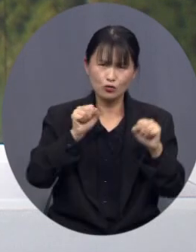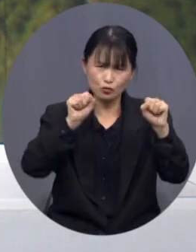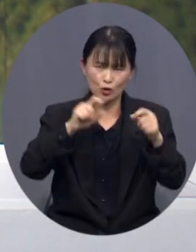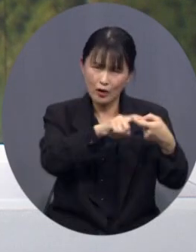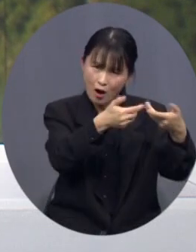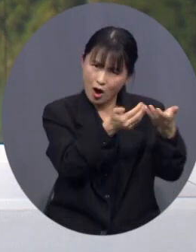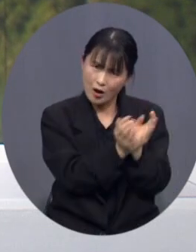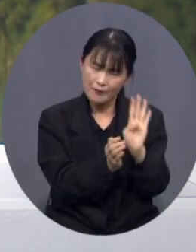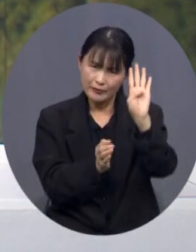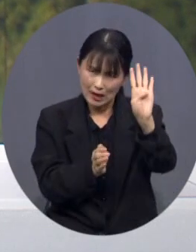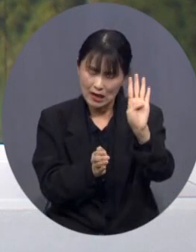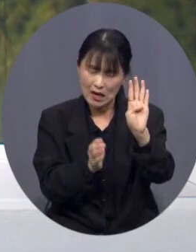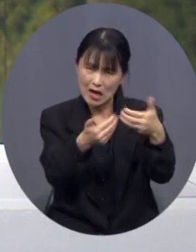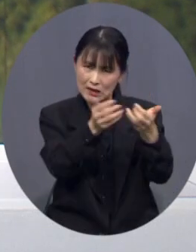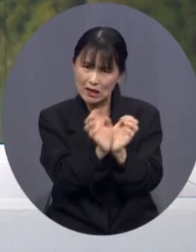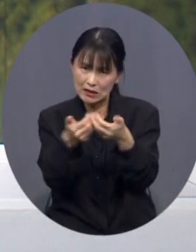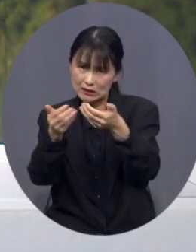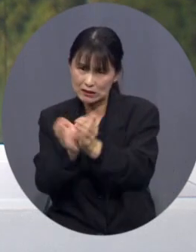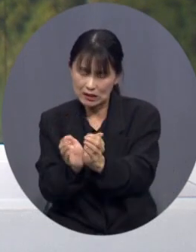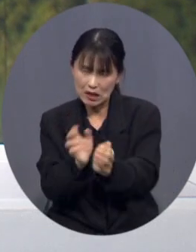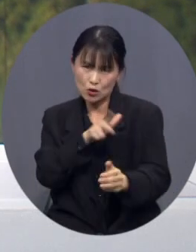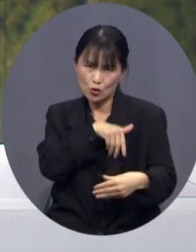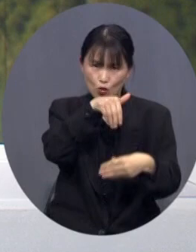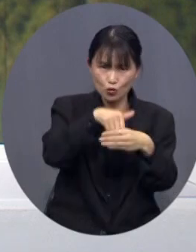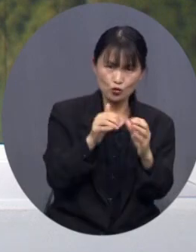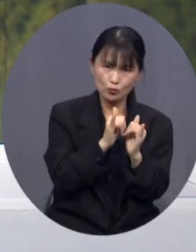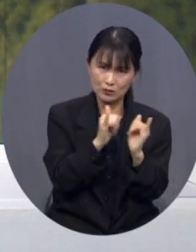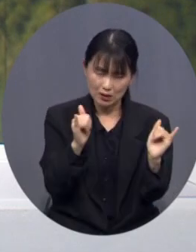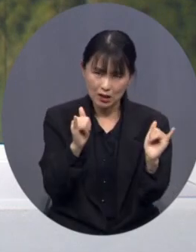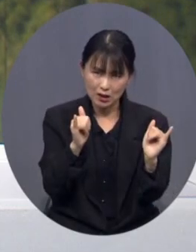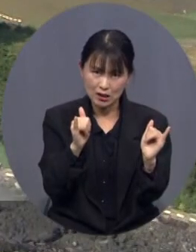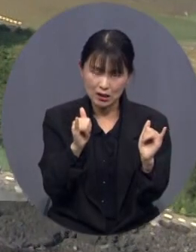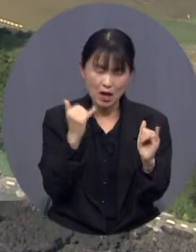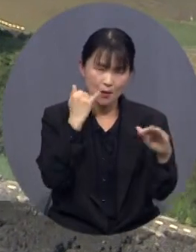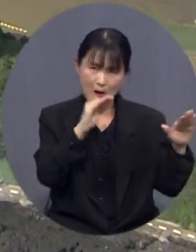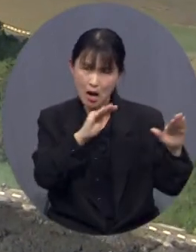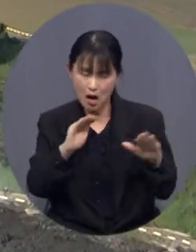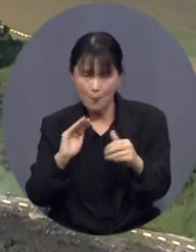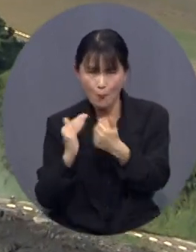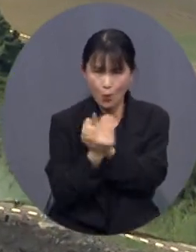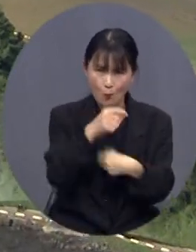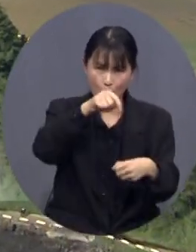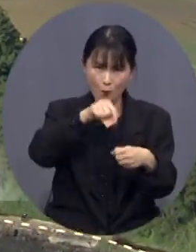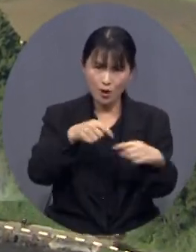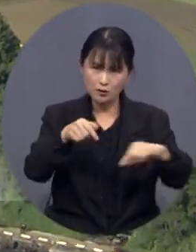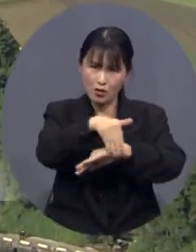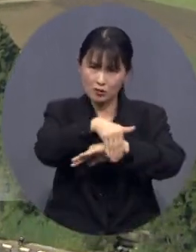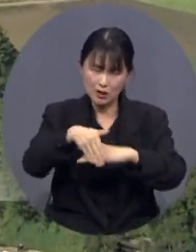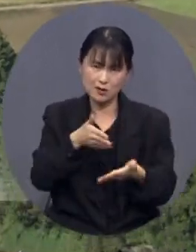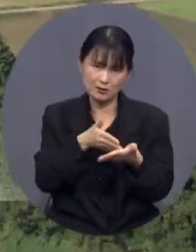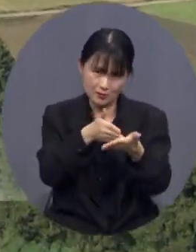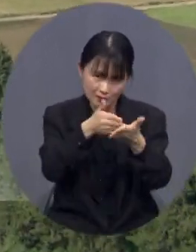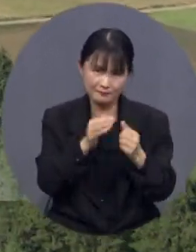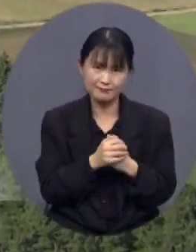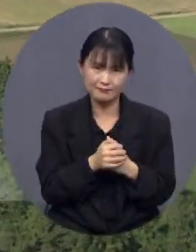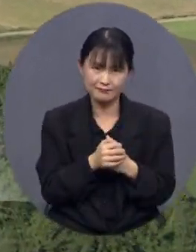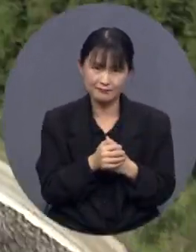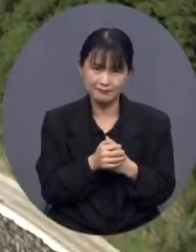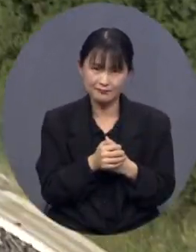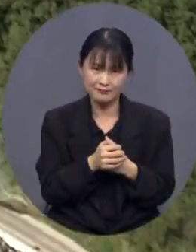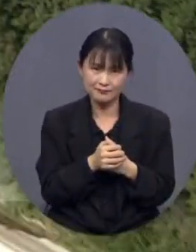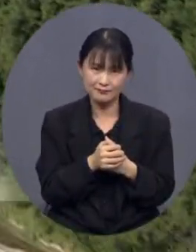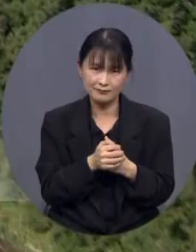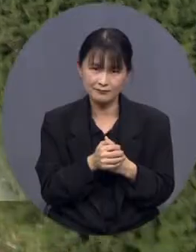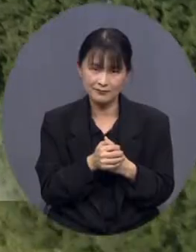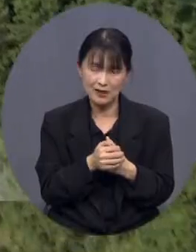제주환경운동연합 등 4개의 시민단체가 총선 후보자들에게 해양환경 보존을 위한 정책을 제안했습니다.